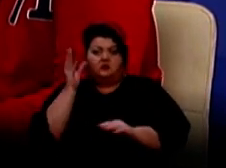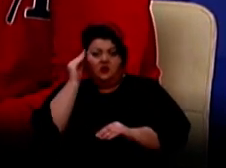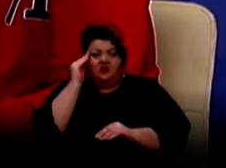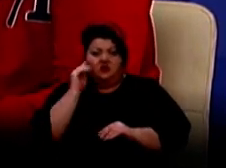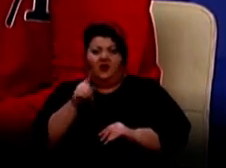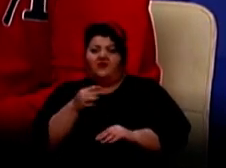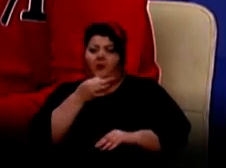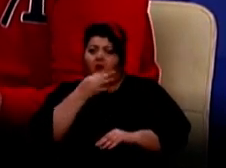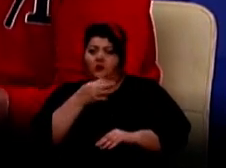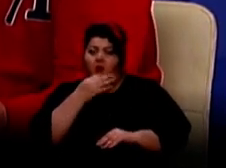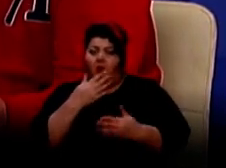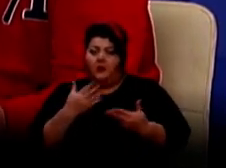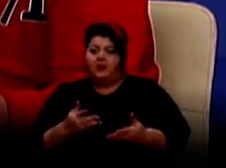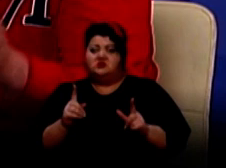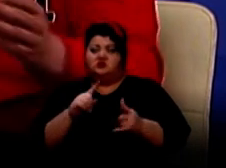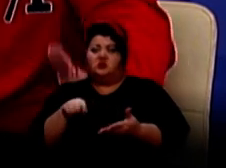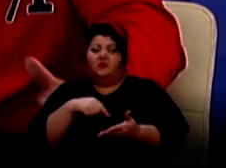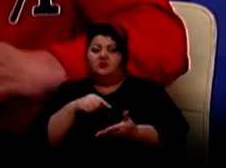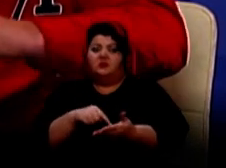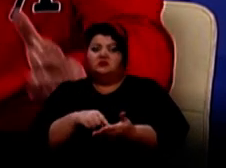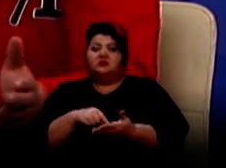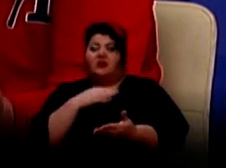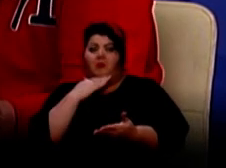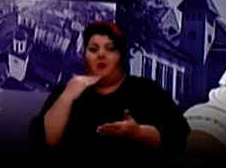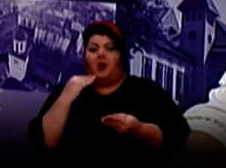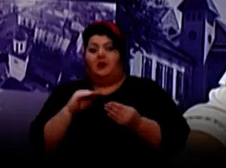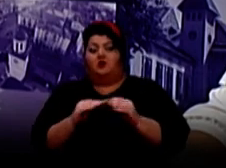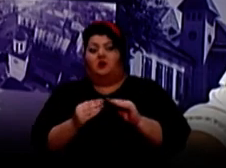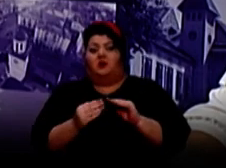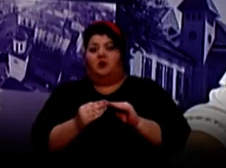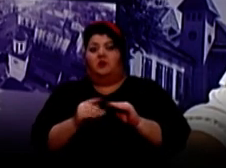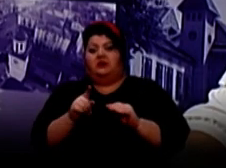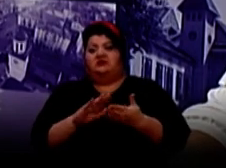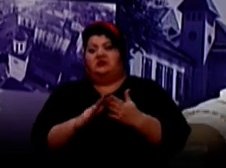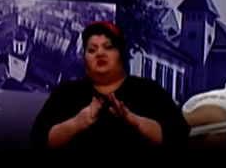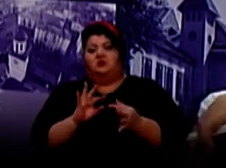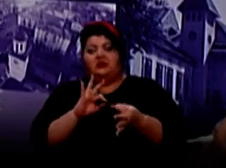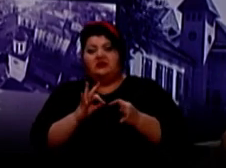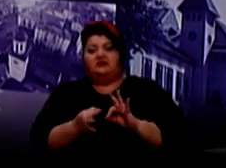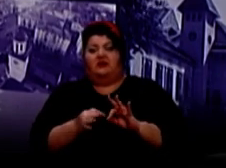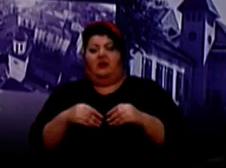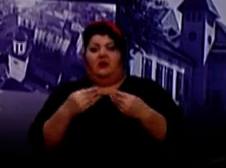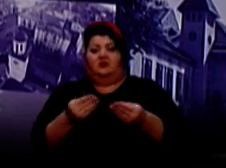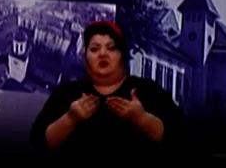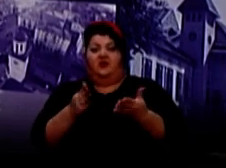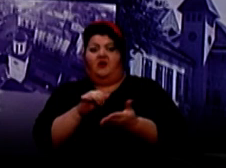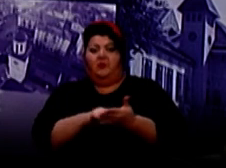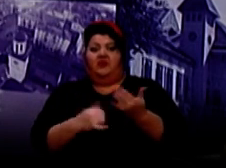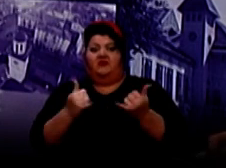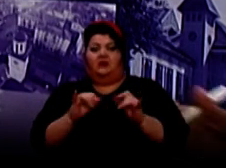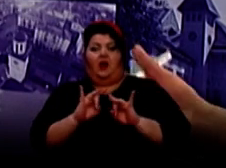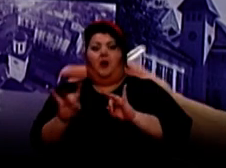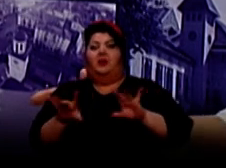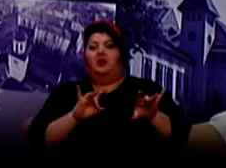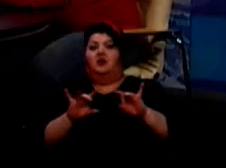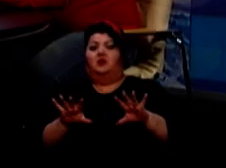вам подобається, що в місті багато проблем, і ця ситуація складна, вам дає тільки привод для піару. Давайте, в цьому місті.